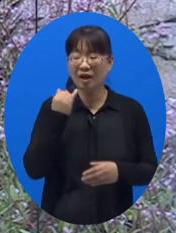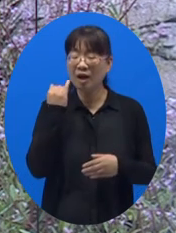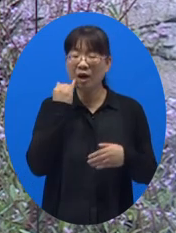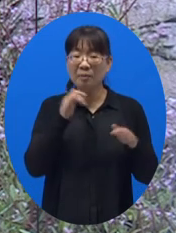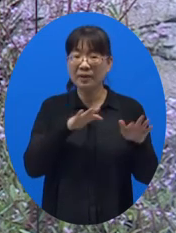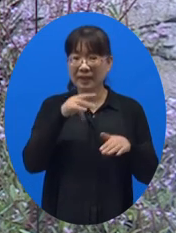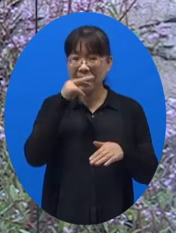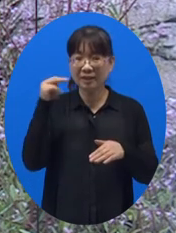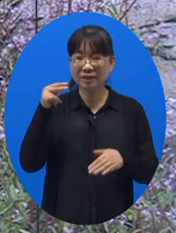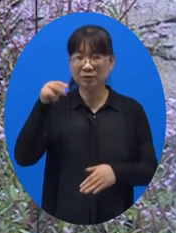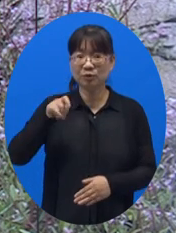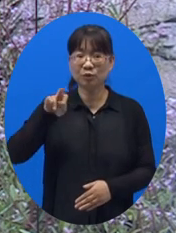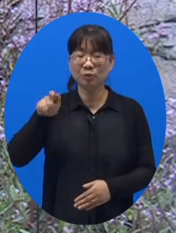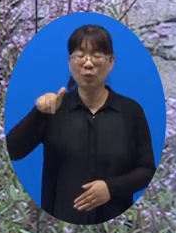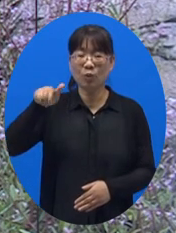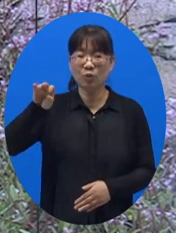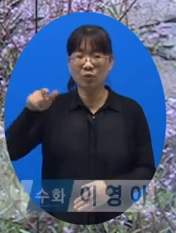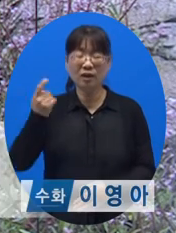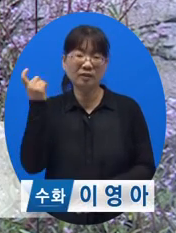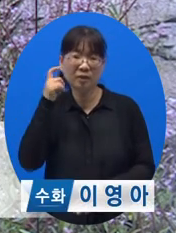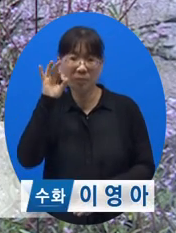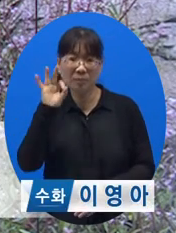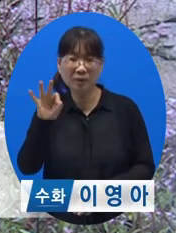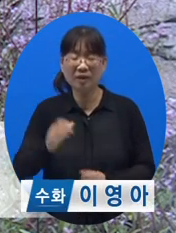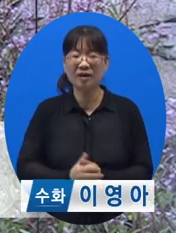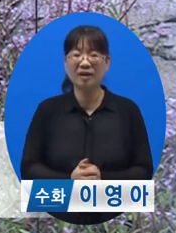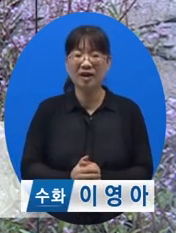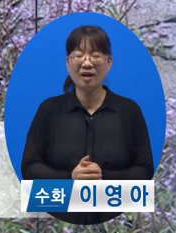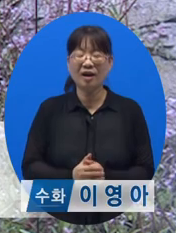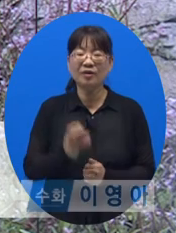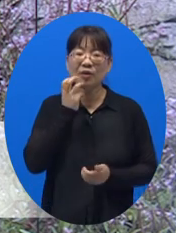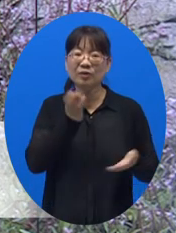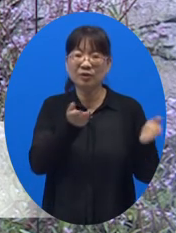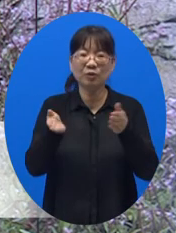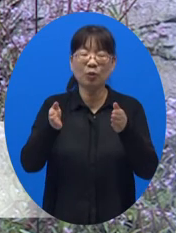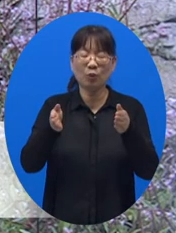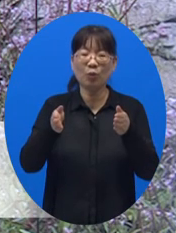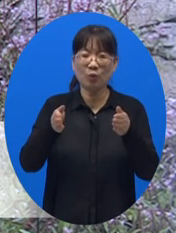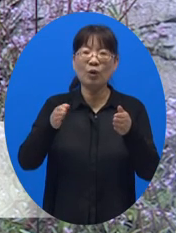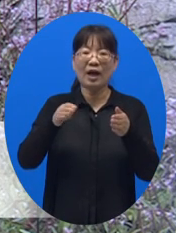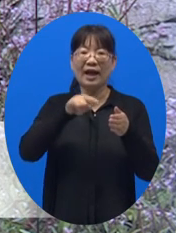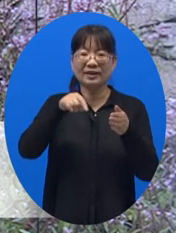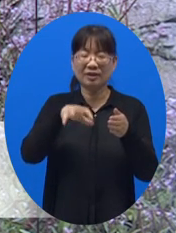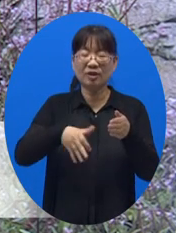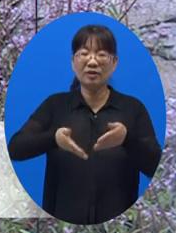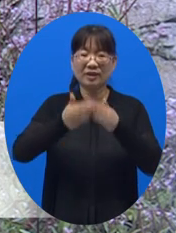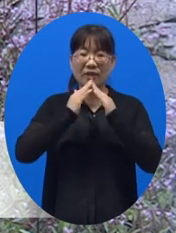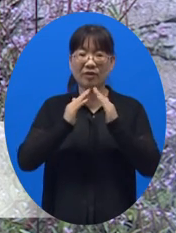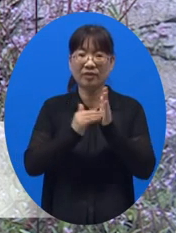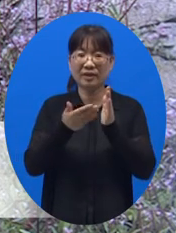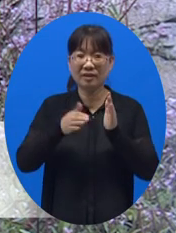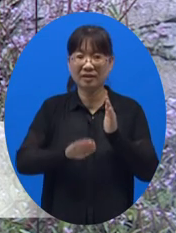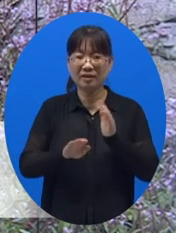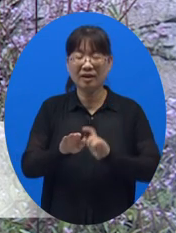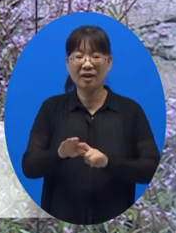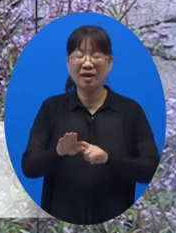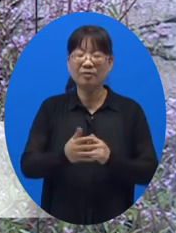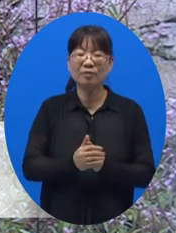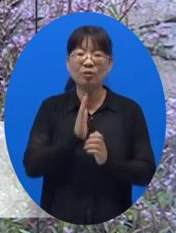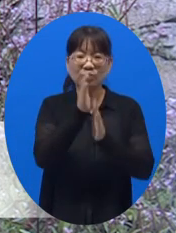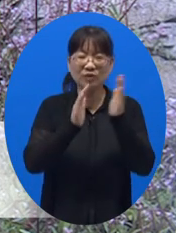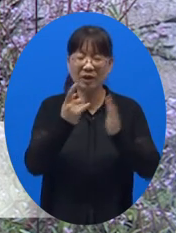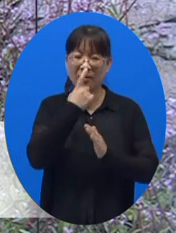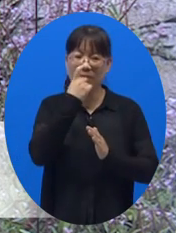바다 향기 수목원이라고 들어보셨습니까? 안산 성감도에 위치한 도립 수목원인데요. 이곳의 희귀 식물인 개정향풀이